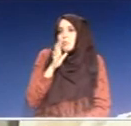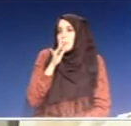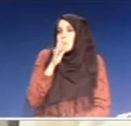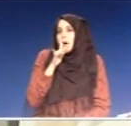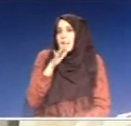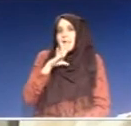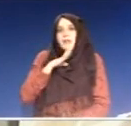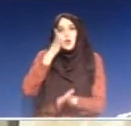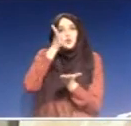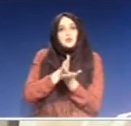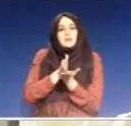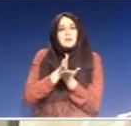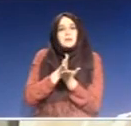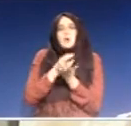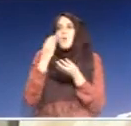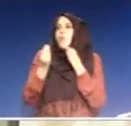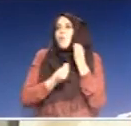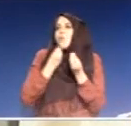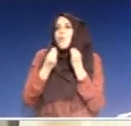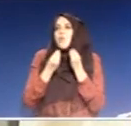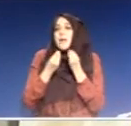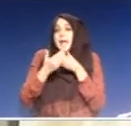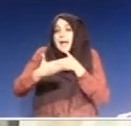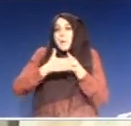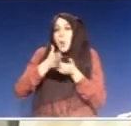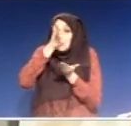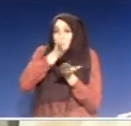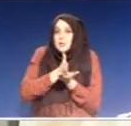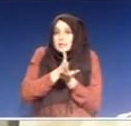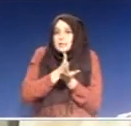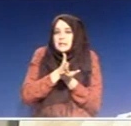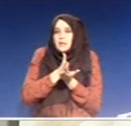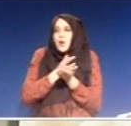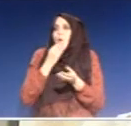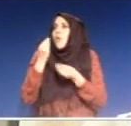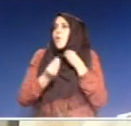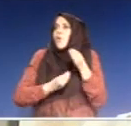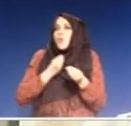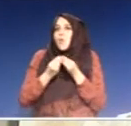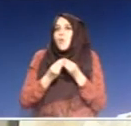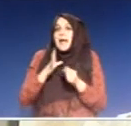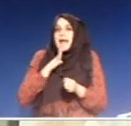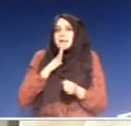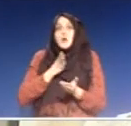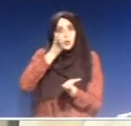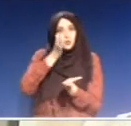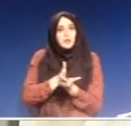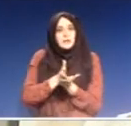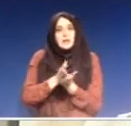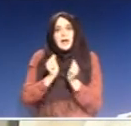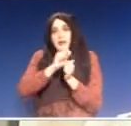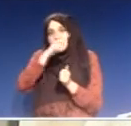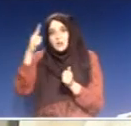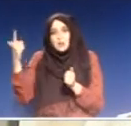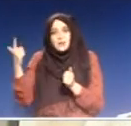العدل أو أن يقترب منه أو أن ينصف الناس